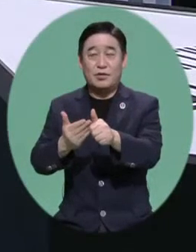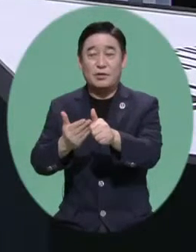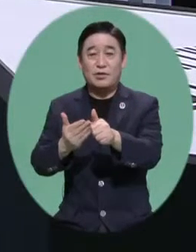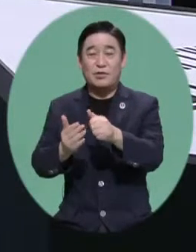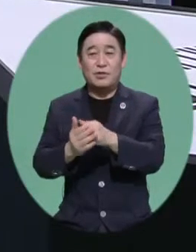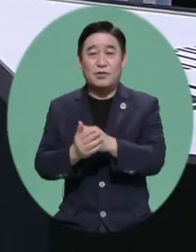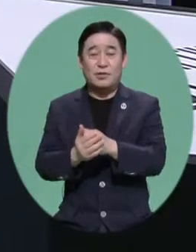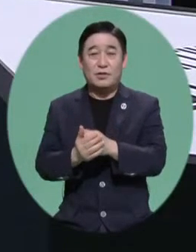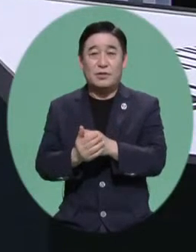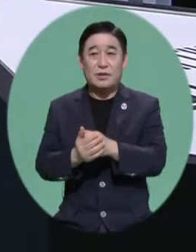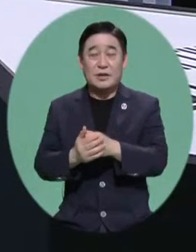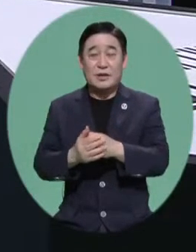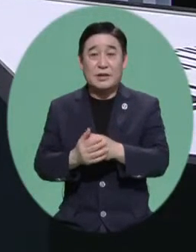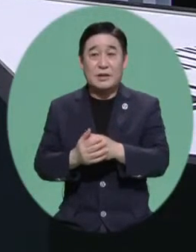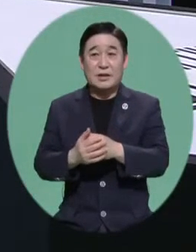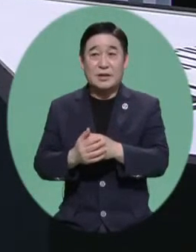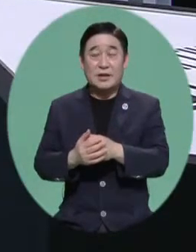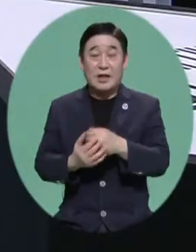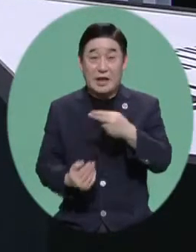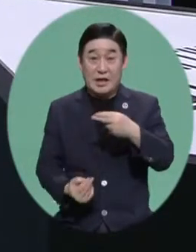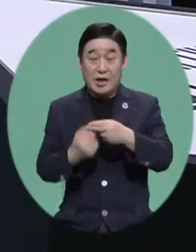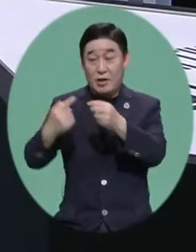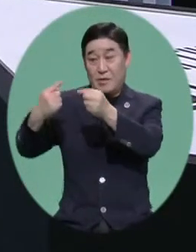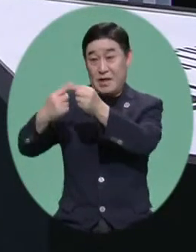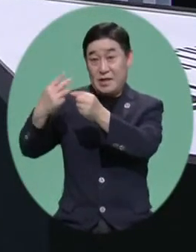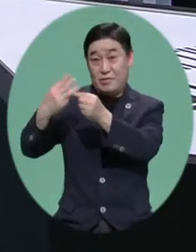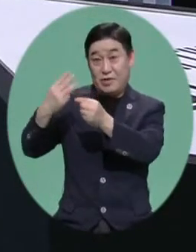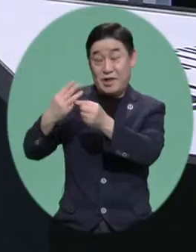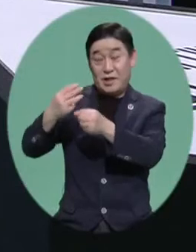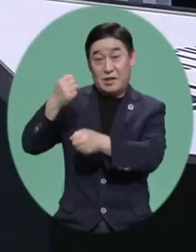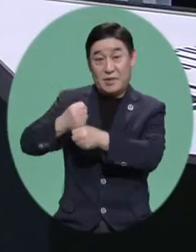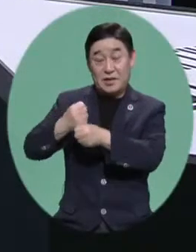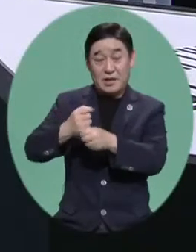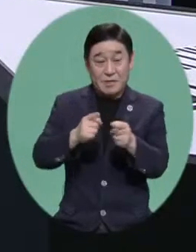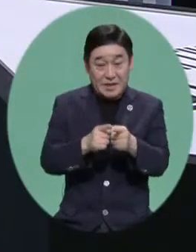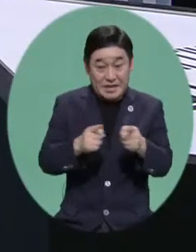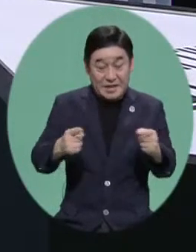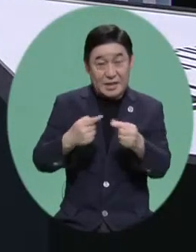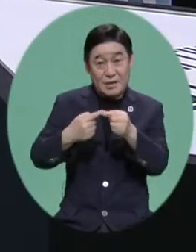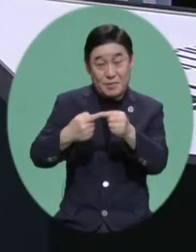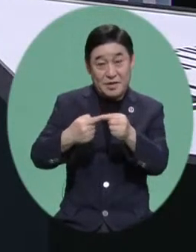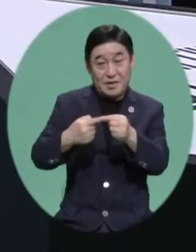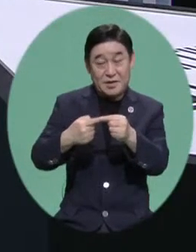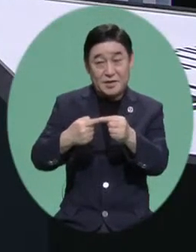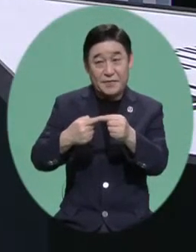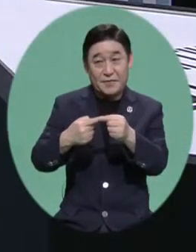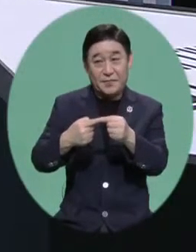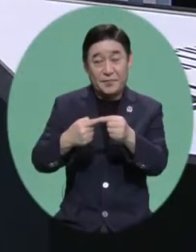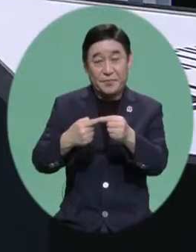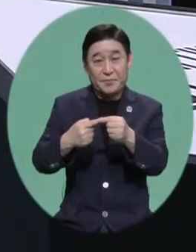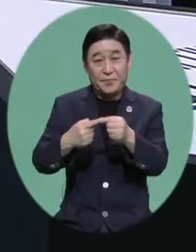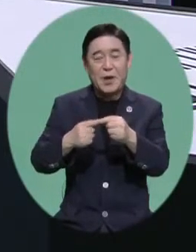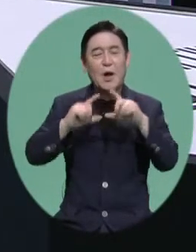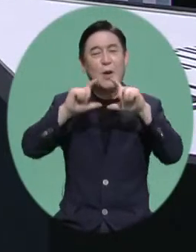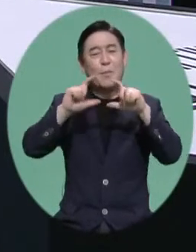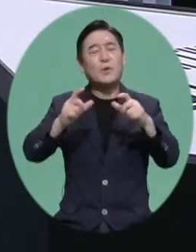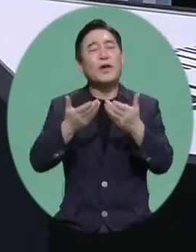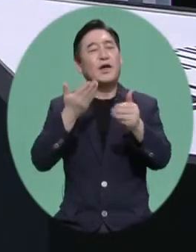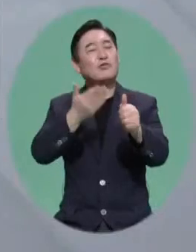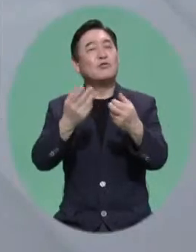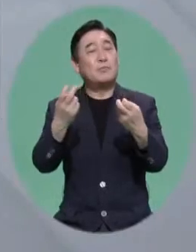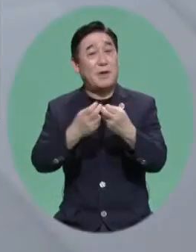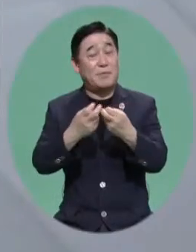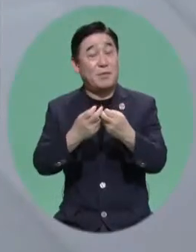1 들어서 세계의 춤으로 쌓는다 그러면은 그 1층은 좀 어떤 보장 책으로 좀